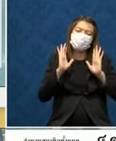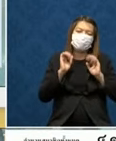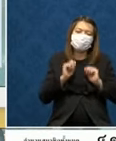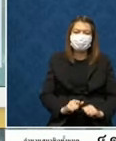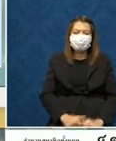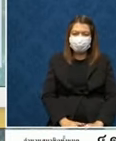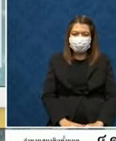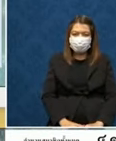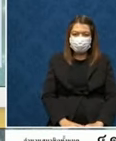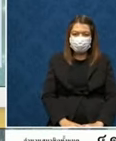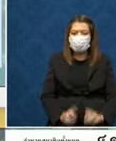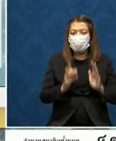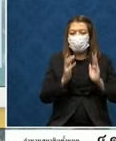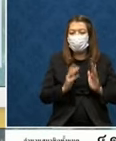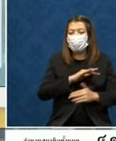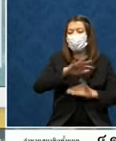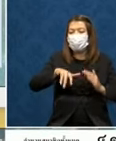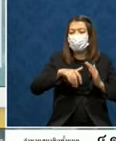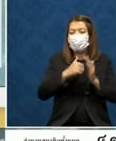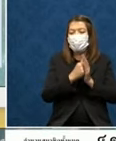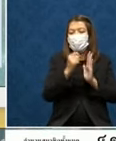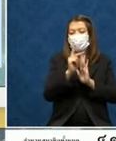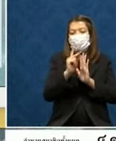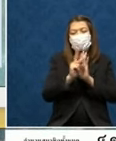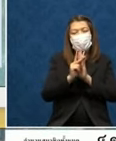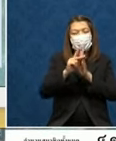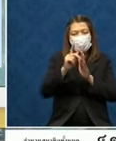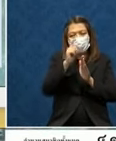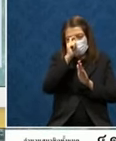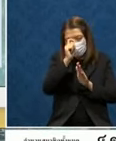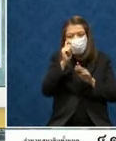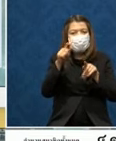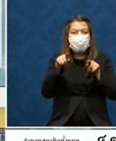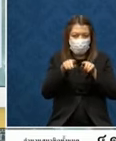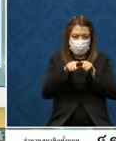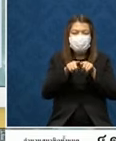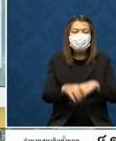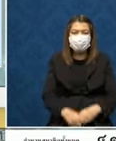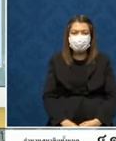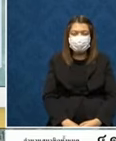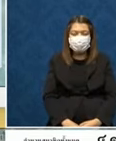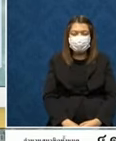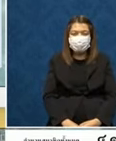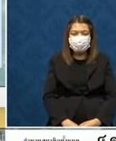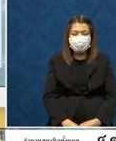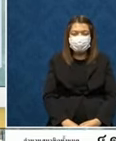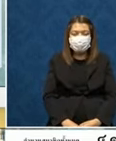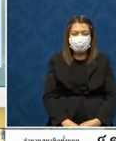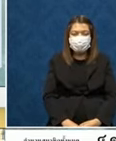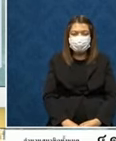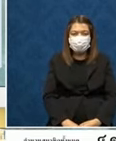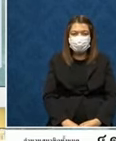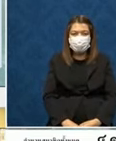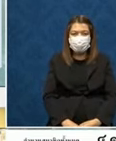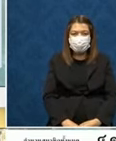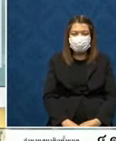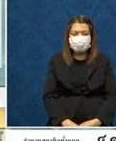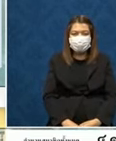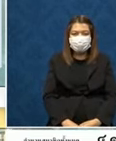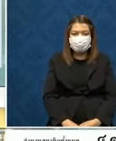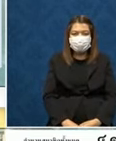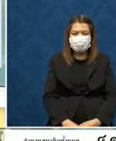ขาดเพราะทุกคนต้องอยู่ภายใต้กฎหมายเดียวกันนะครับในเรื่องของของกรณีที่ท่าน